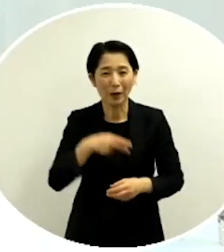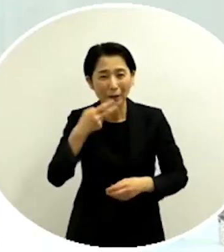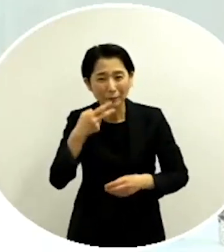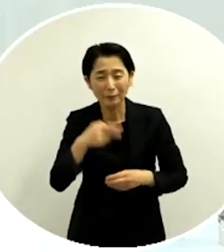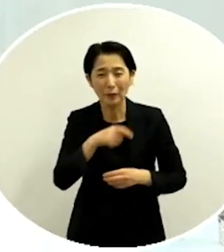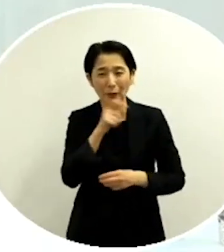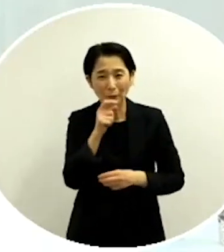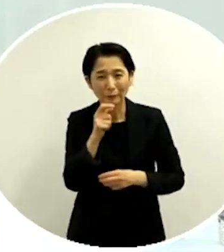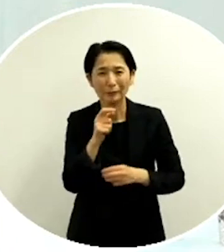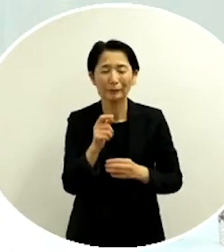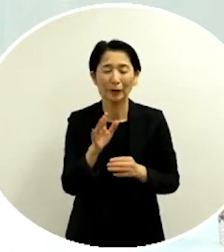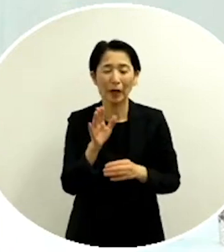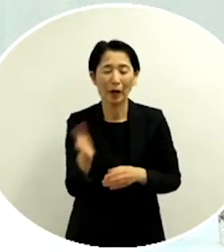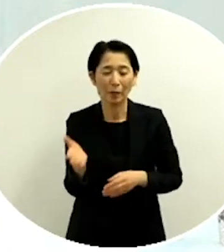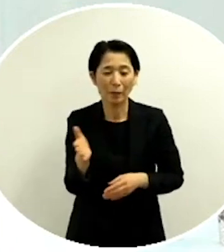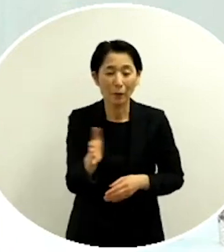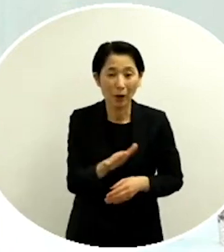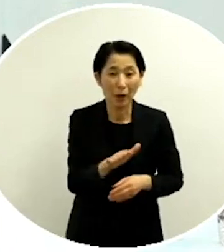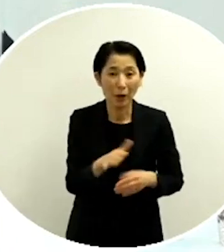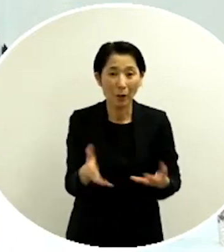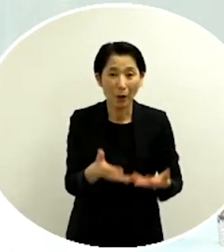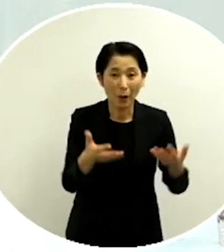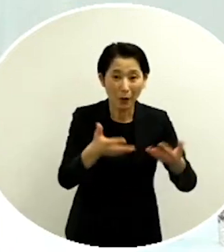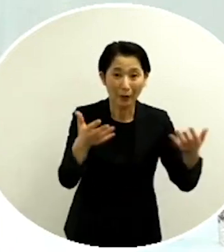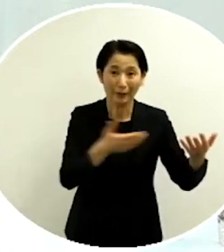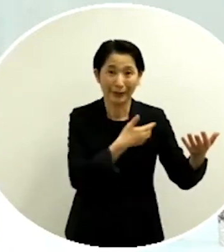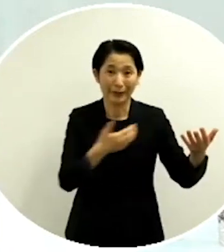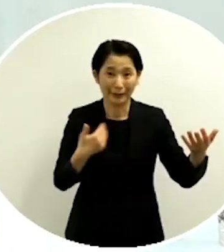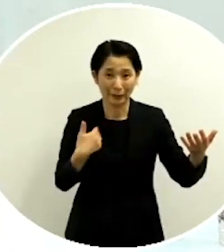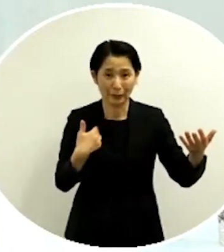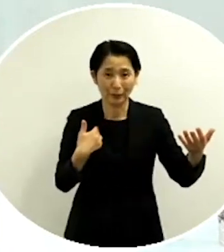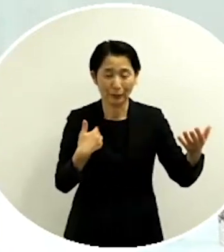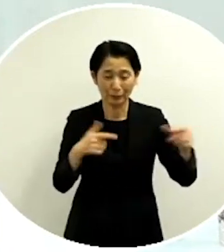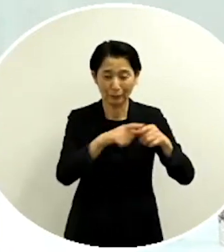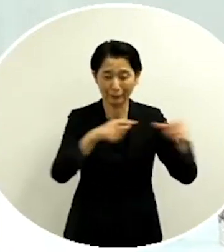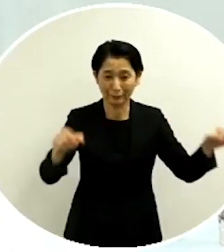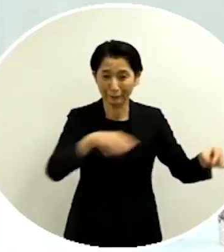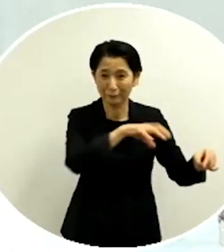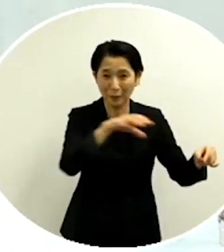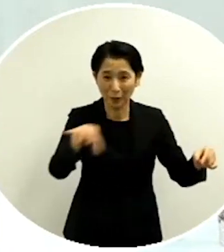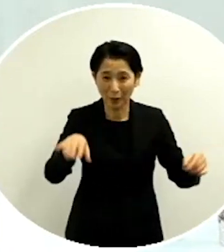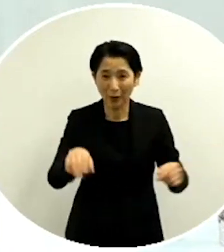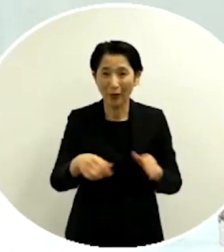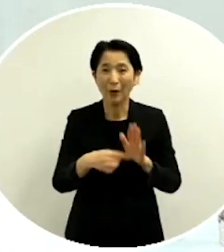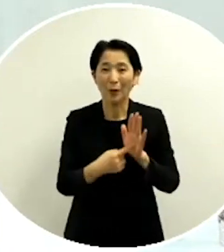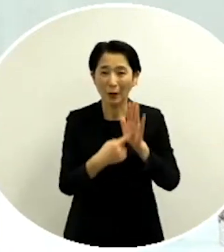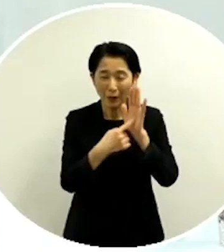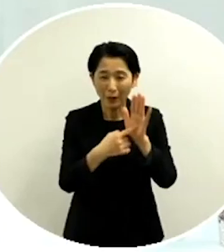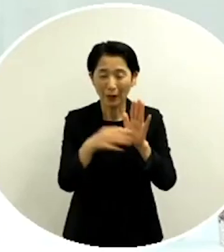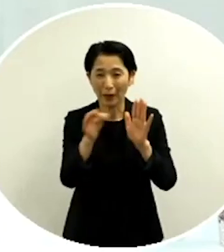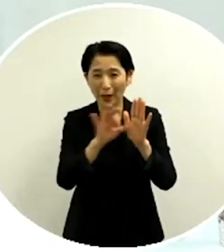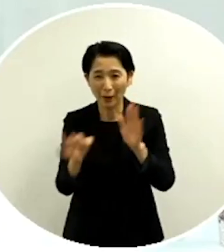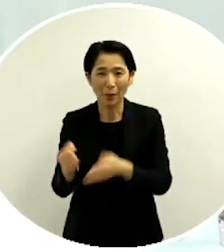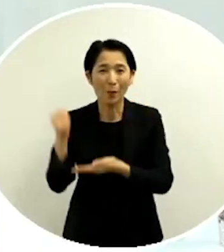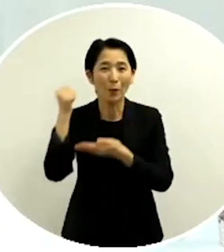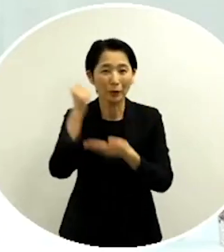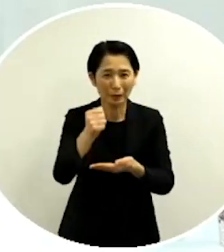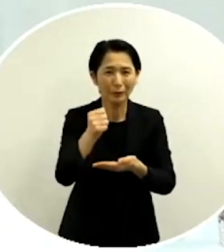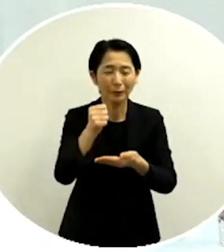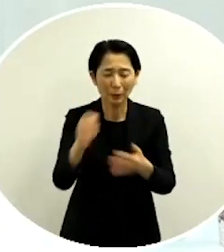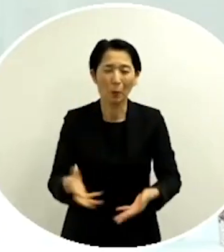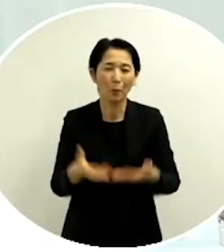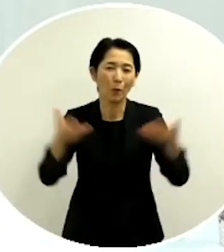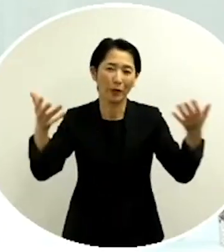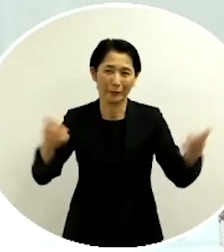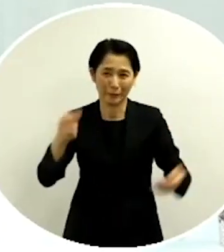楽しさが増すっていう感じがするんですね地域のみ1持ってくるとかですねまあお酒入るともっといいんだけれどもそれは少しまずいかもしれない